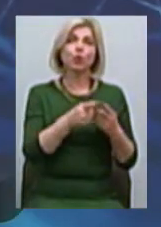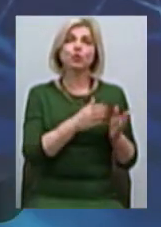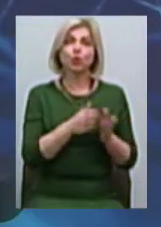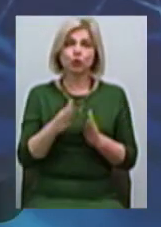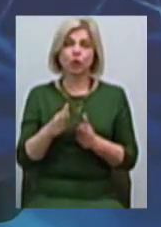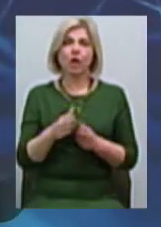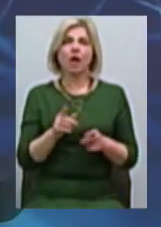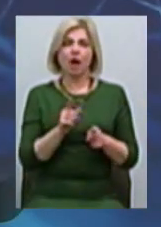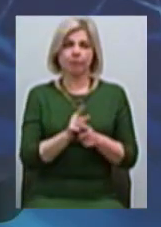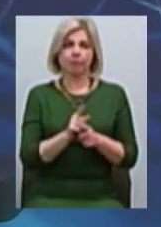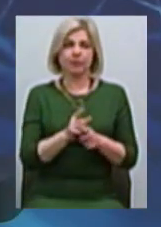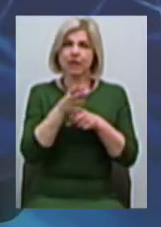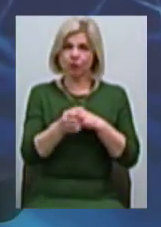силові